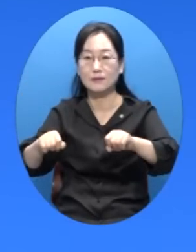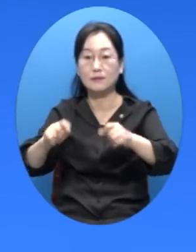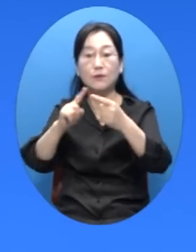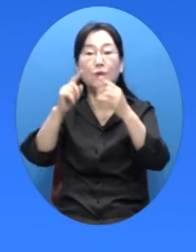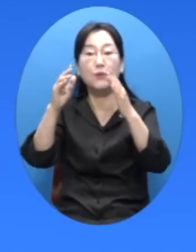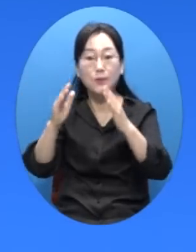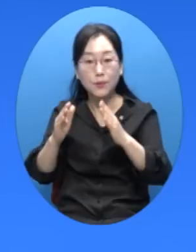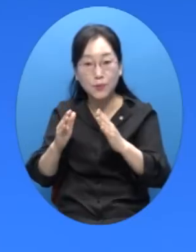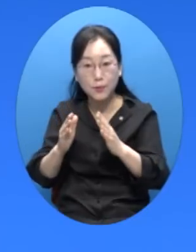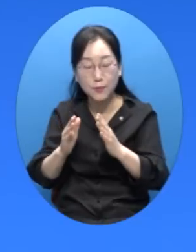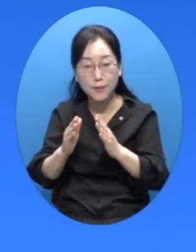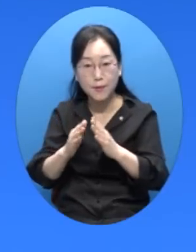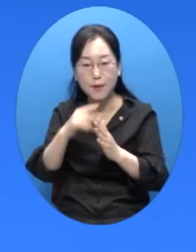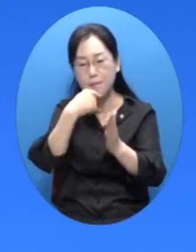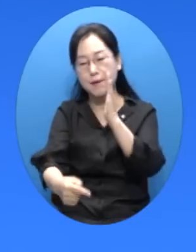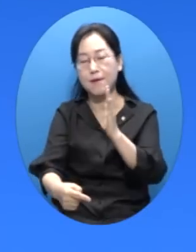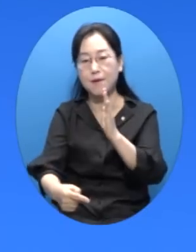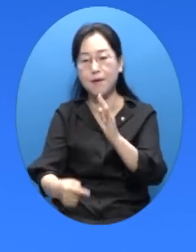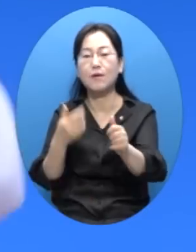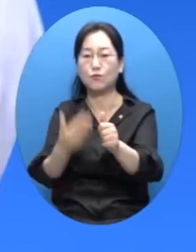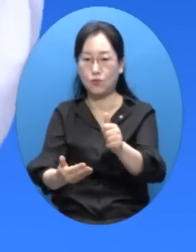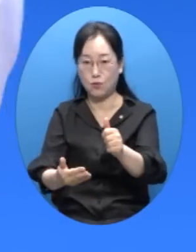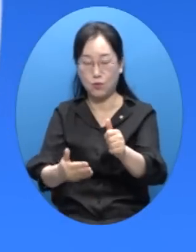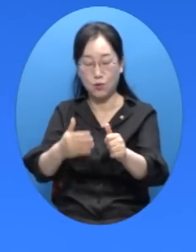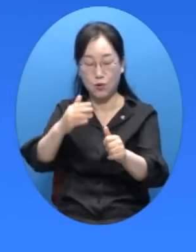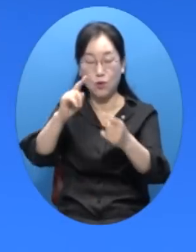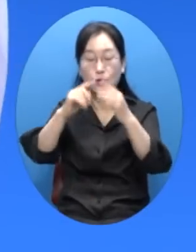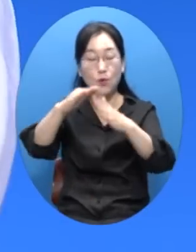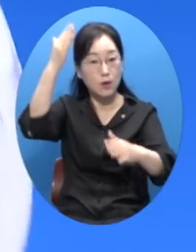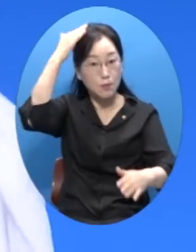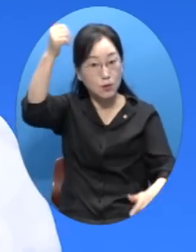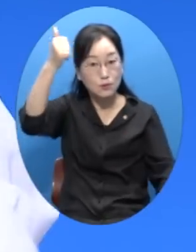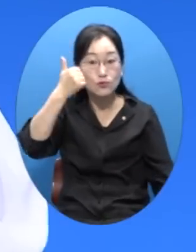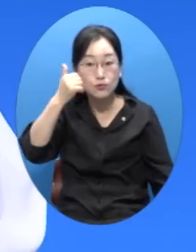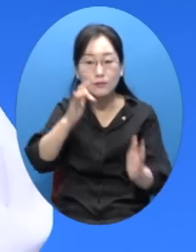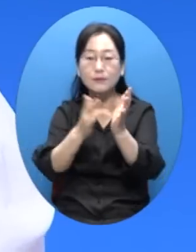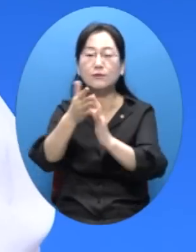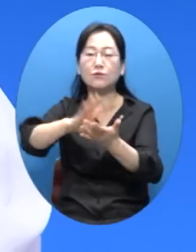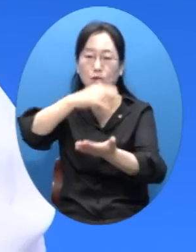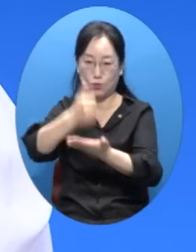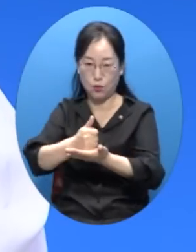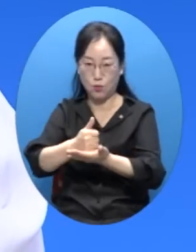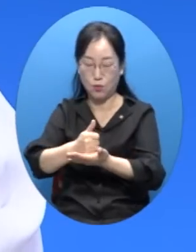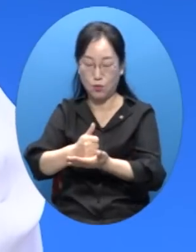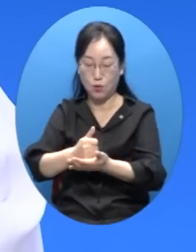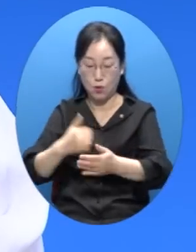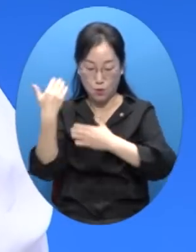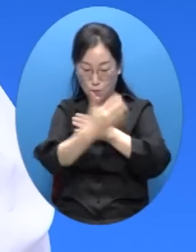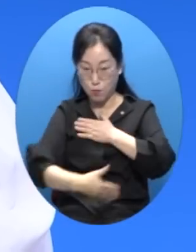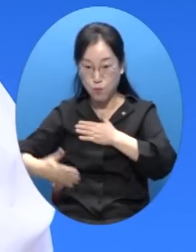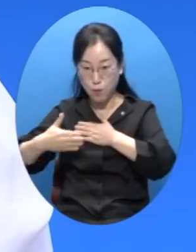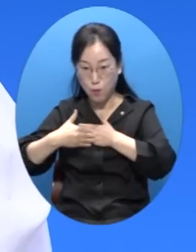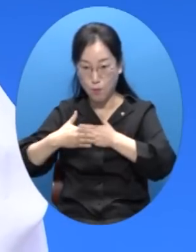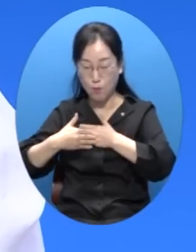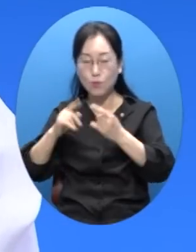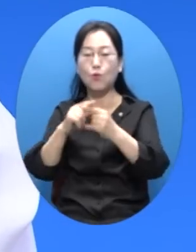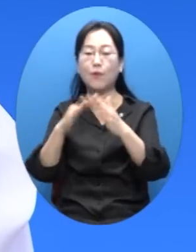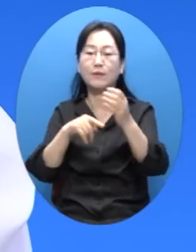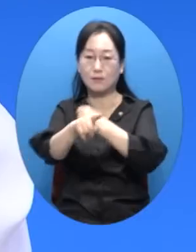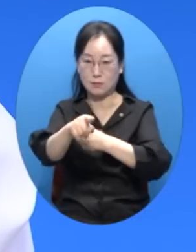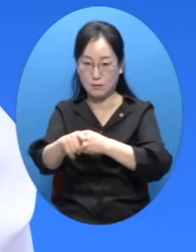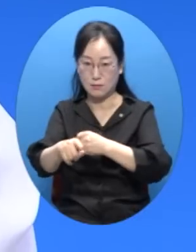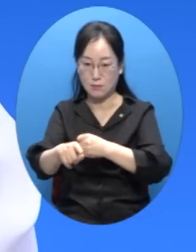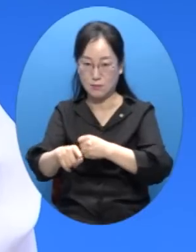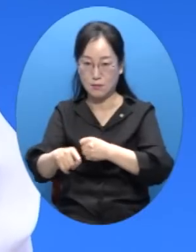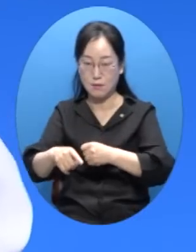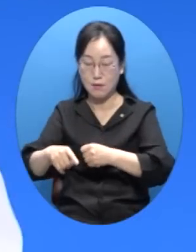교회에 큰 피해를 입힙니다. 교회의 머리는 예수 그리스도이시고 교회는 그리스도의 몸인 것입니다. 그래서 그들의